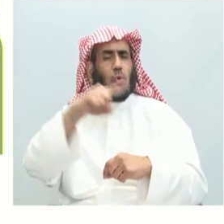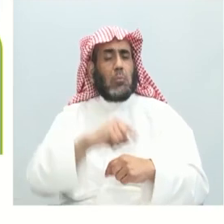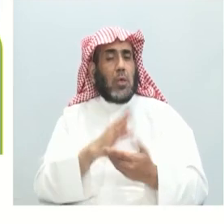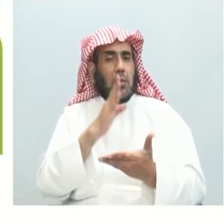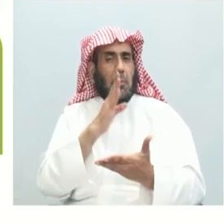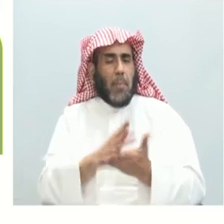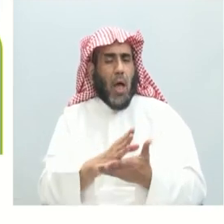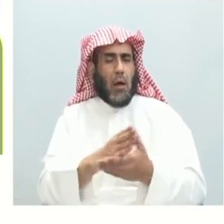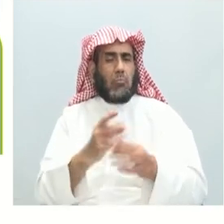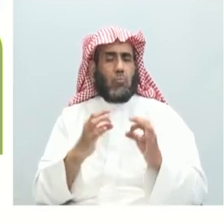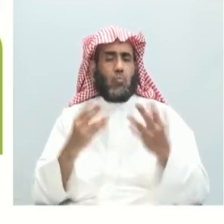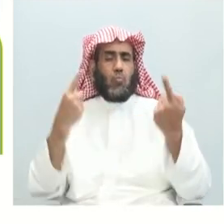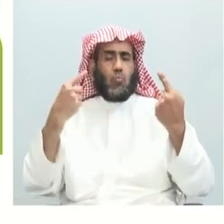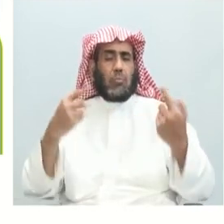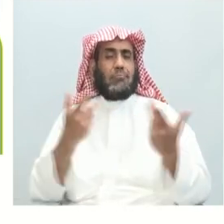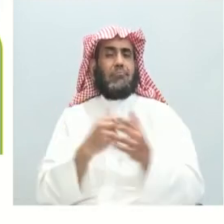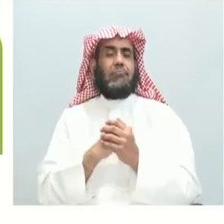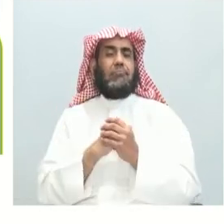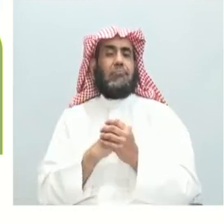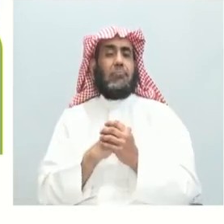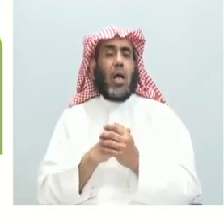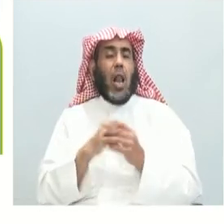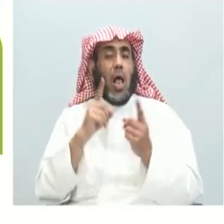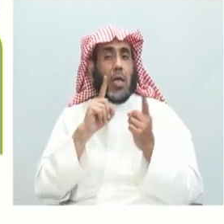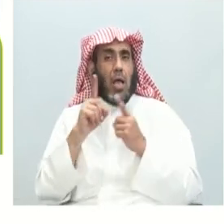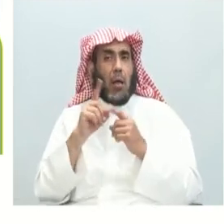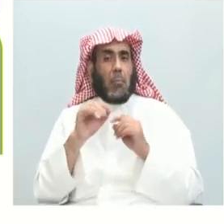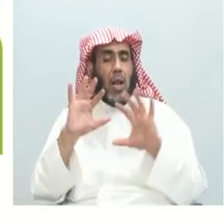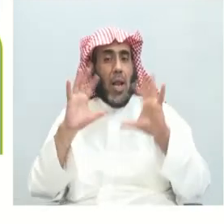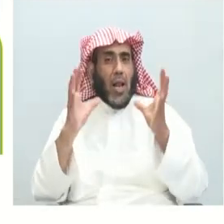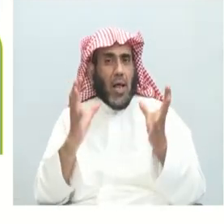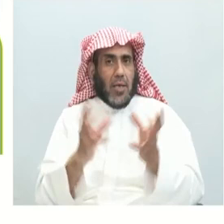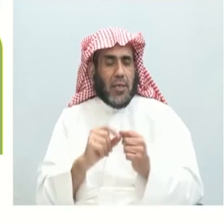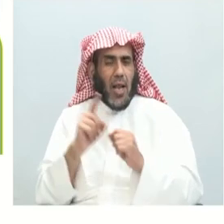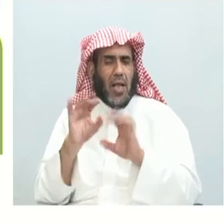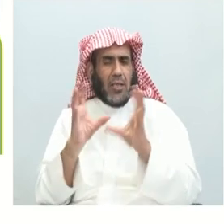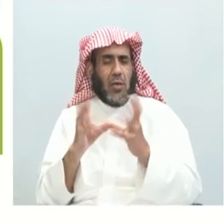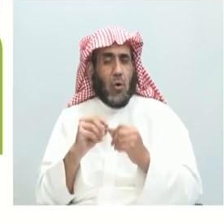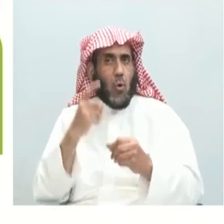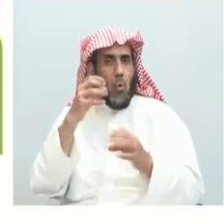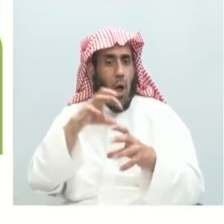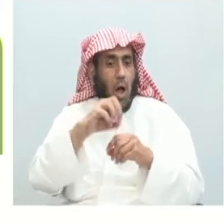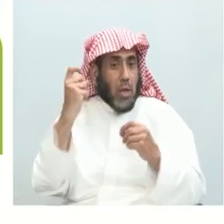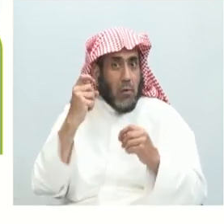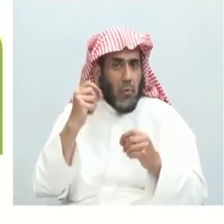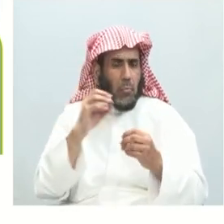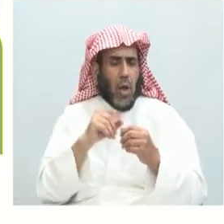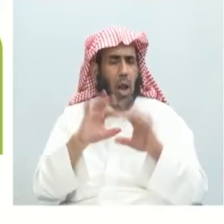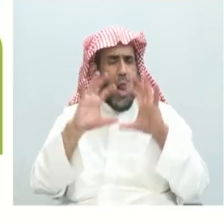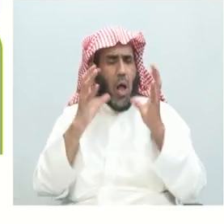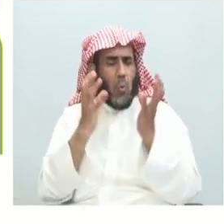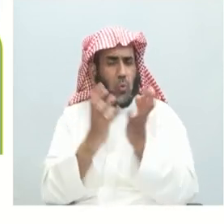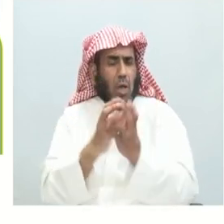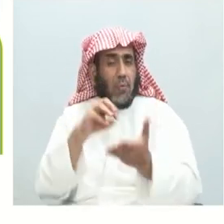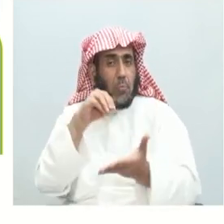الالتزام بها اتامل الخريطه الاتيه واكتشف من خلال الاوصاف